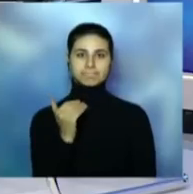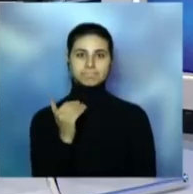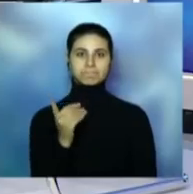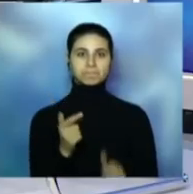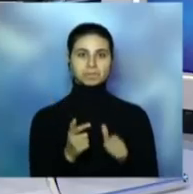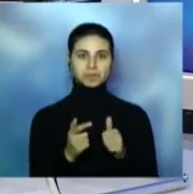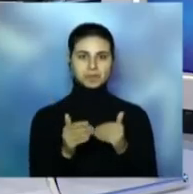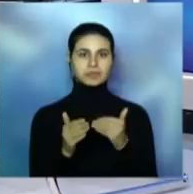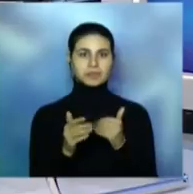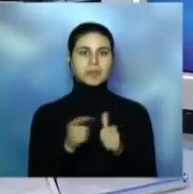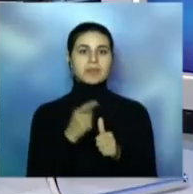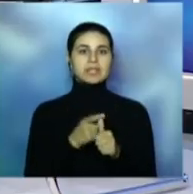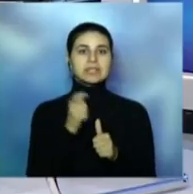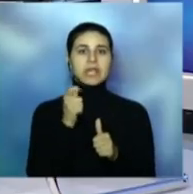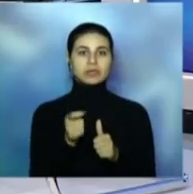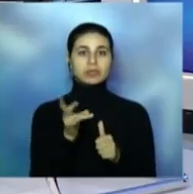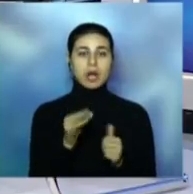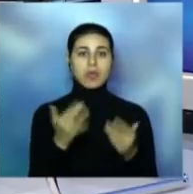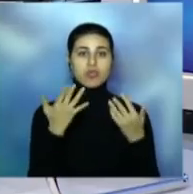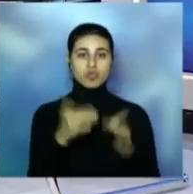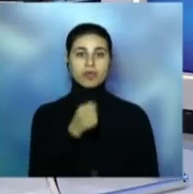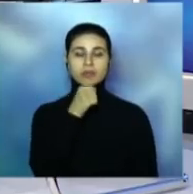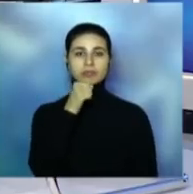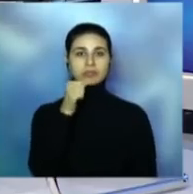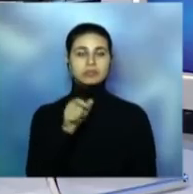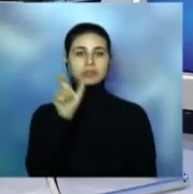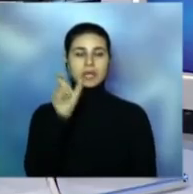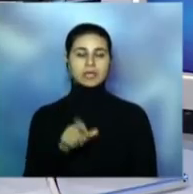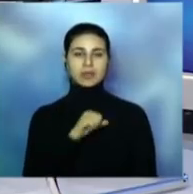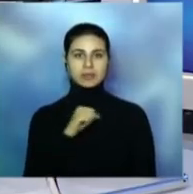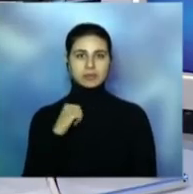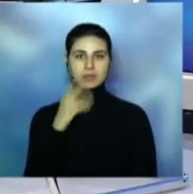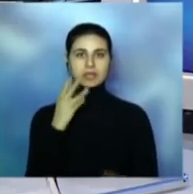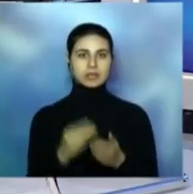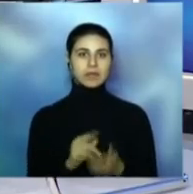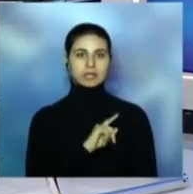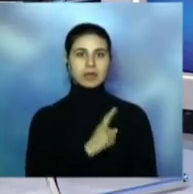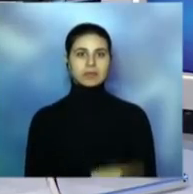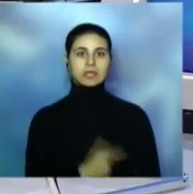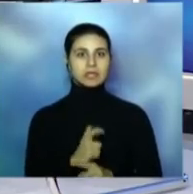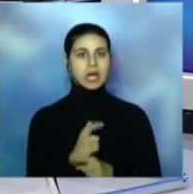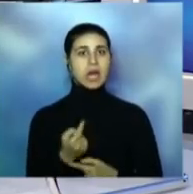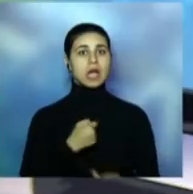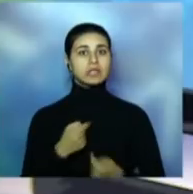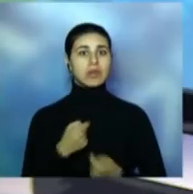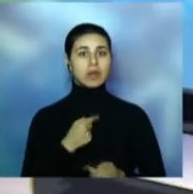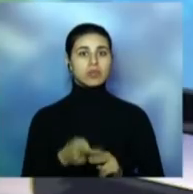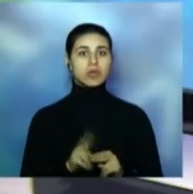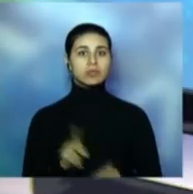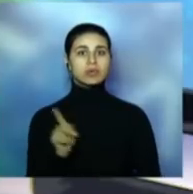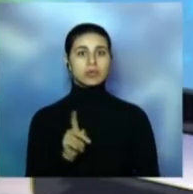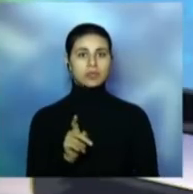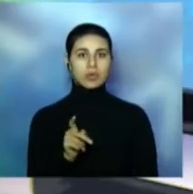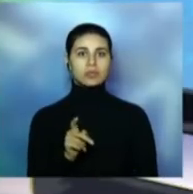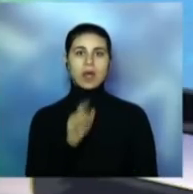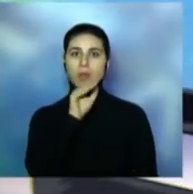უგულებელყოფა, სტატუსი, მაგრამ უკვე ზრდასრული ადამიანი ამ თავისი განმტკიცებული სტატუსით ძალიან გაწვალებულია, იმიტომ რომ